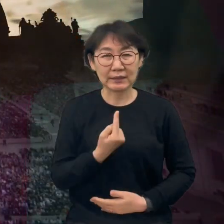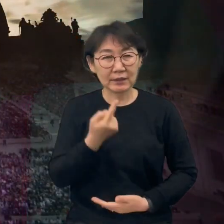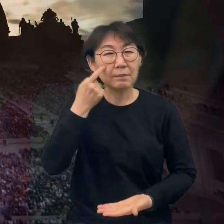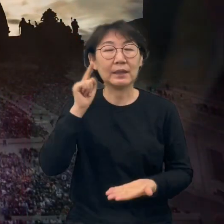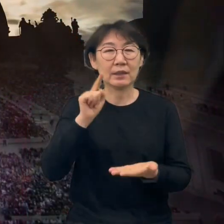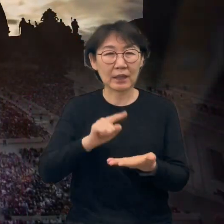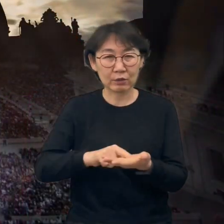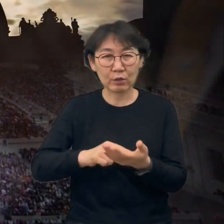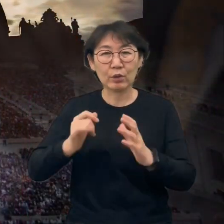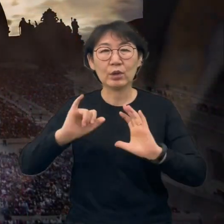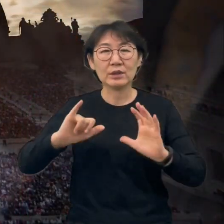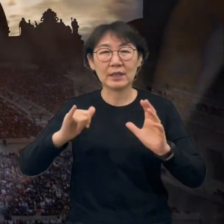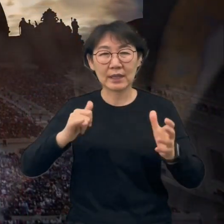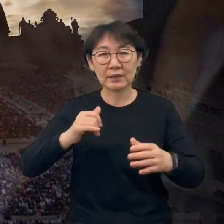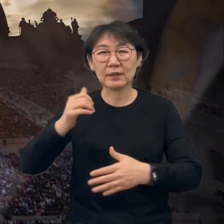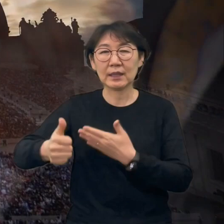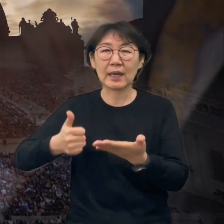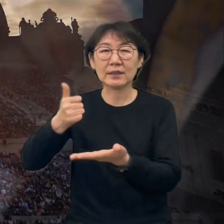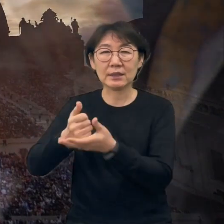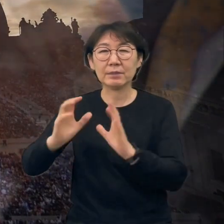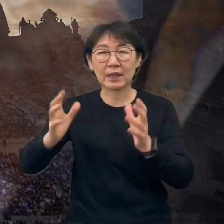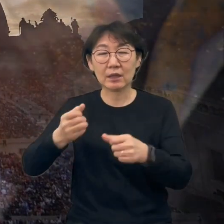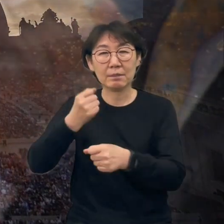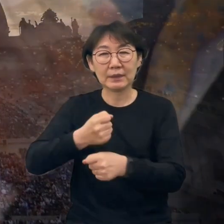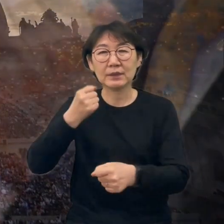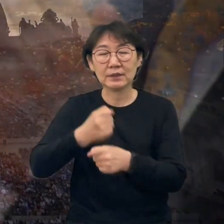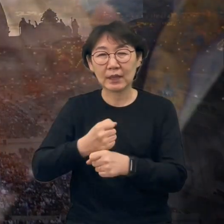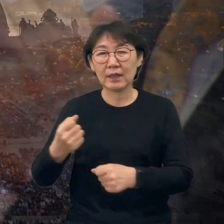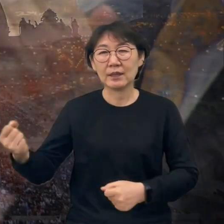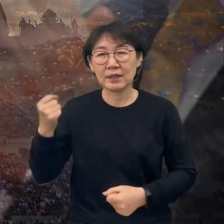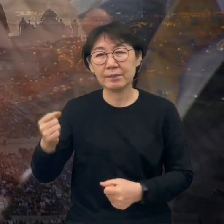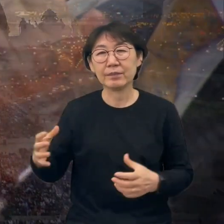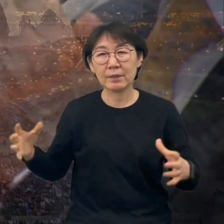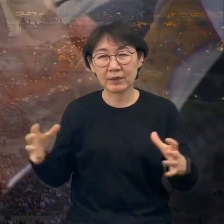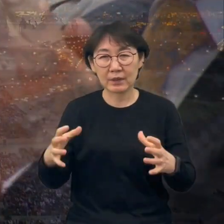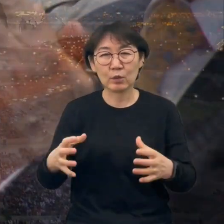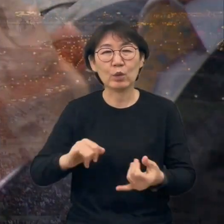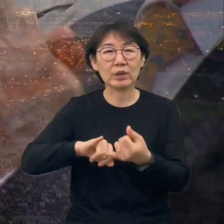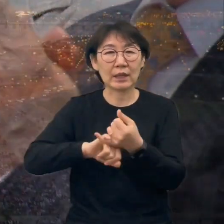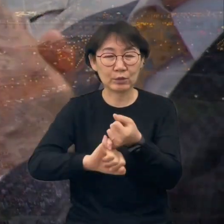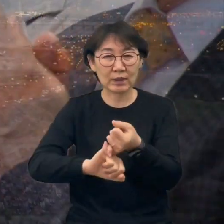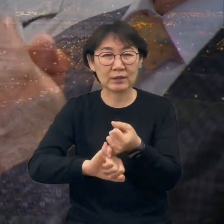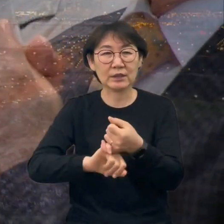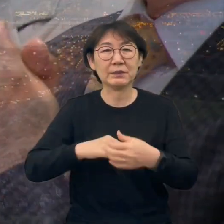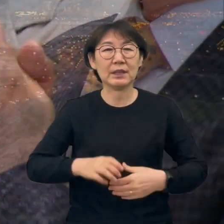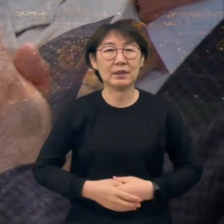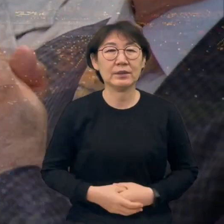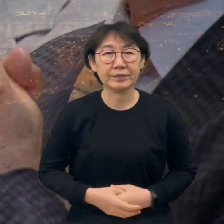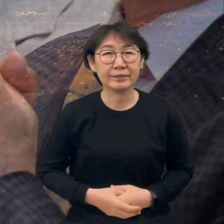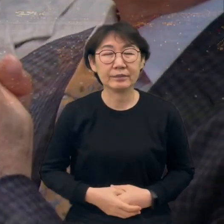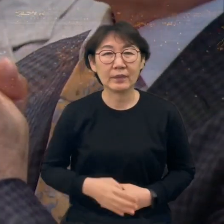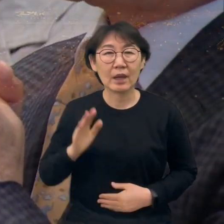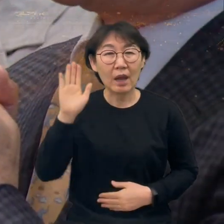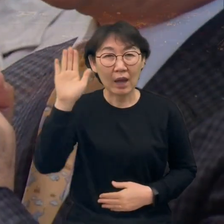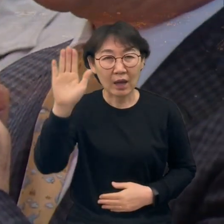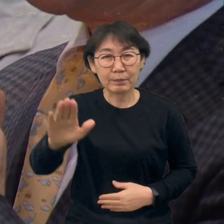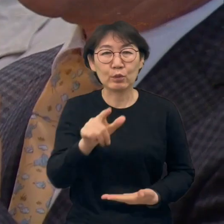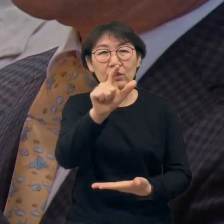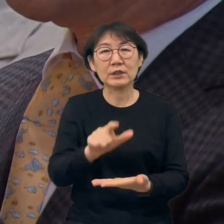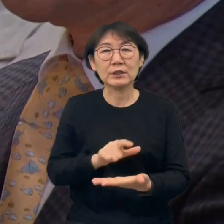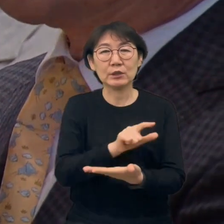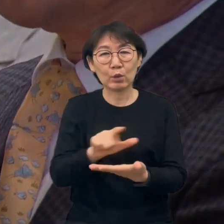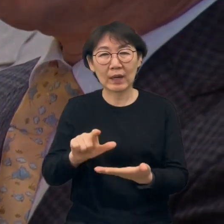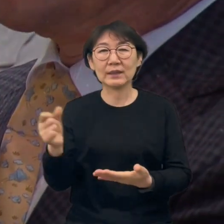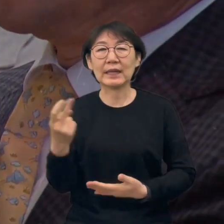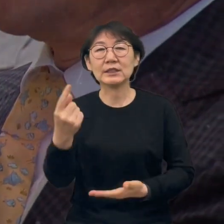우리 자신을 발견하고 이 세상을 온통 하느님 나라로 만드는 데 협력할 것을 다짐하는 것입니다. 아울러